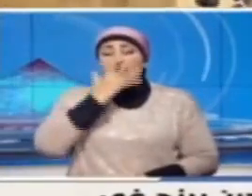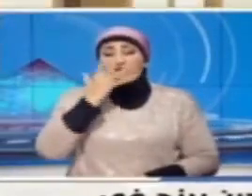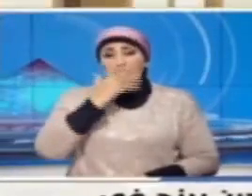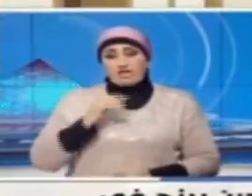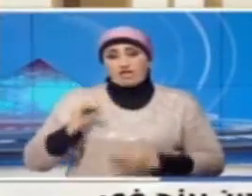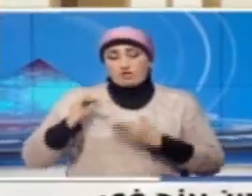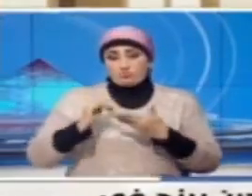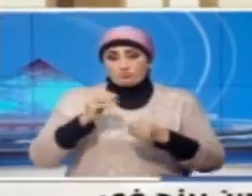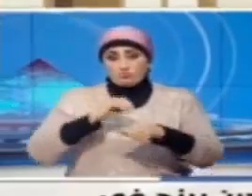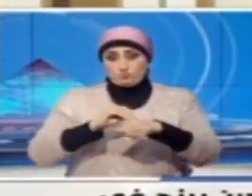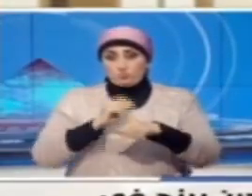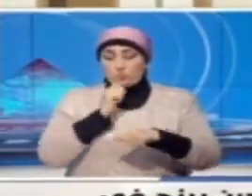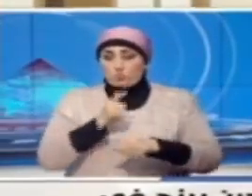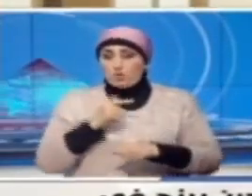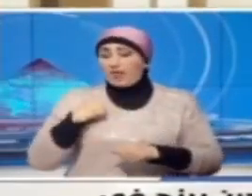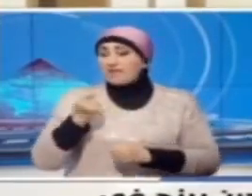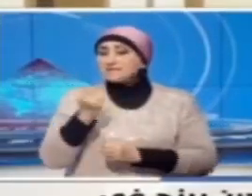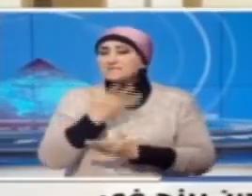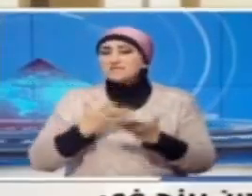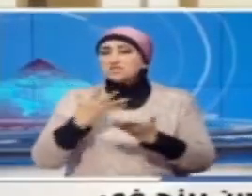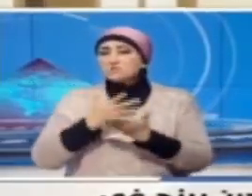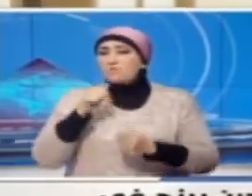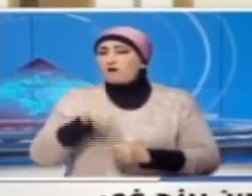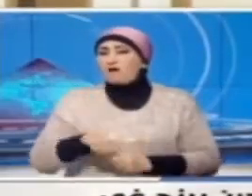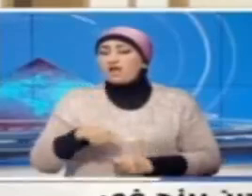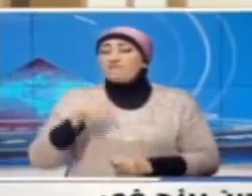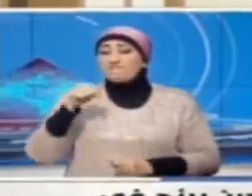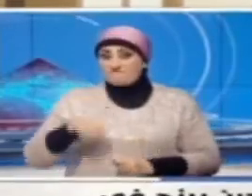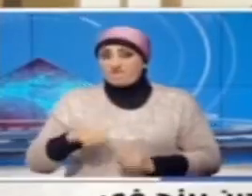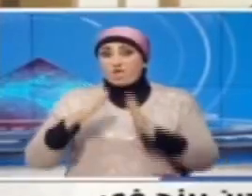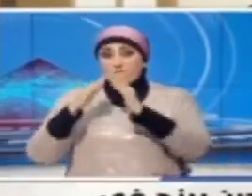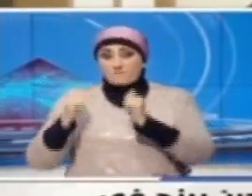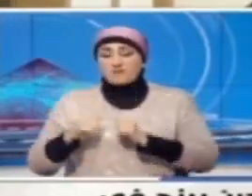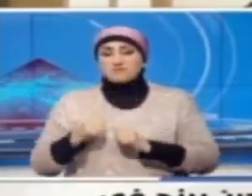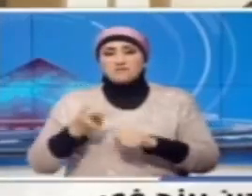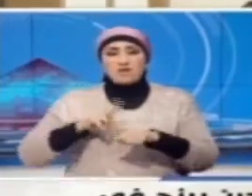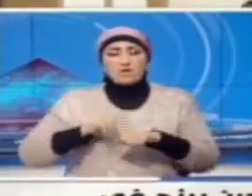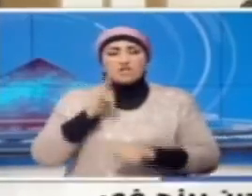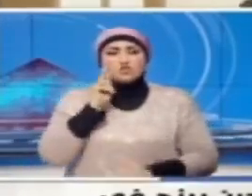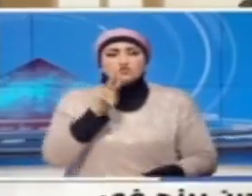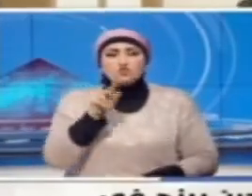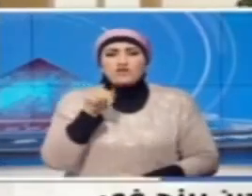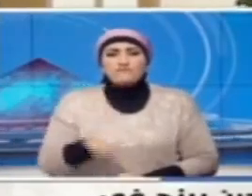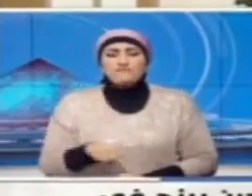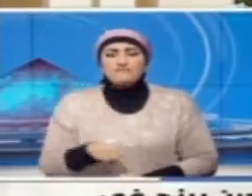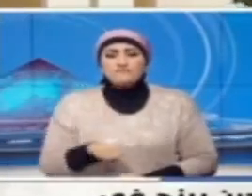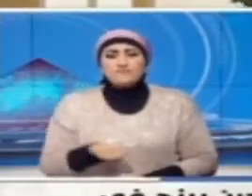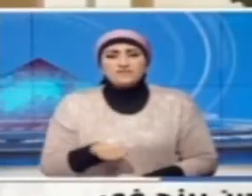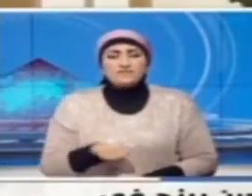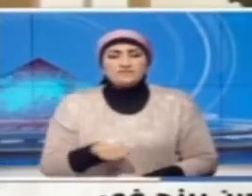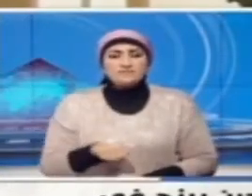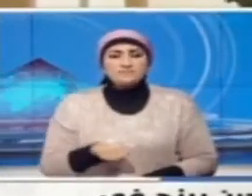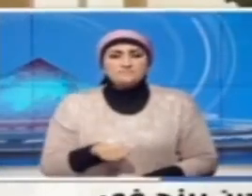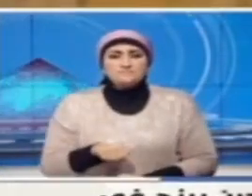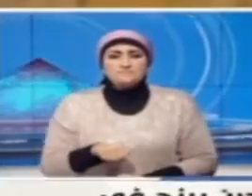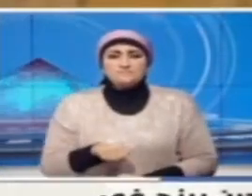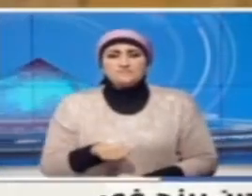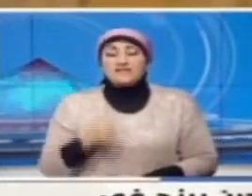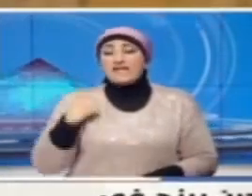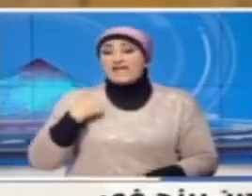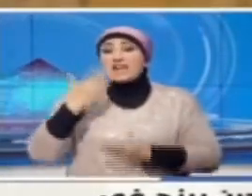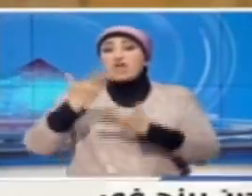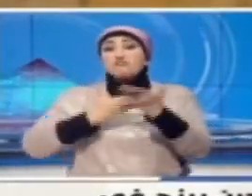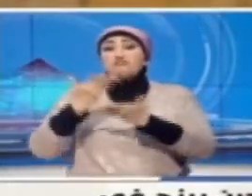فبالتالي بتركز على استثماراتها في القاهرة. وأيضا لو لاحظنا في الفترات الأخيرة من زيادة حجم التبادل